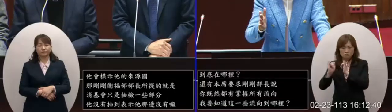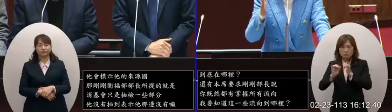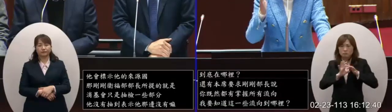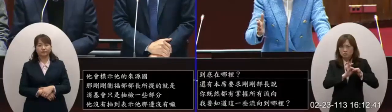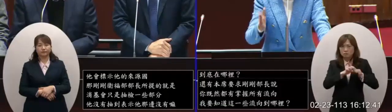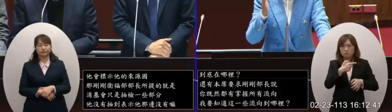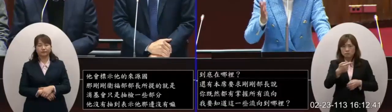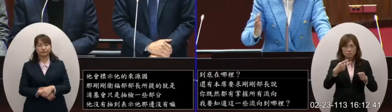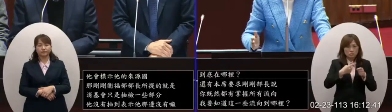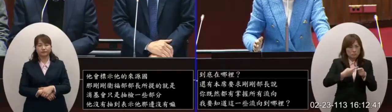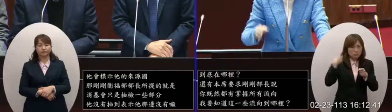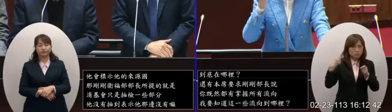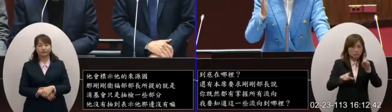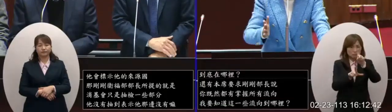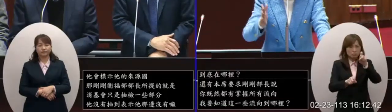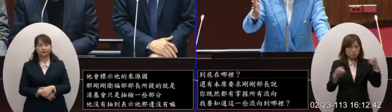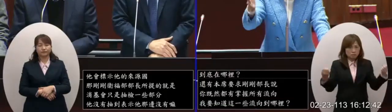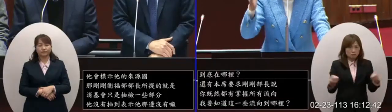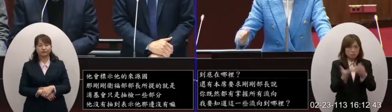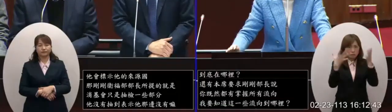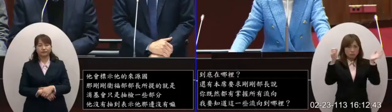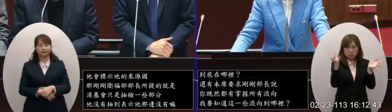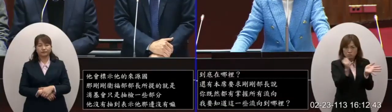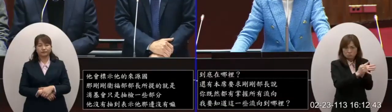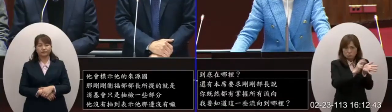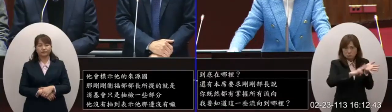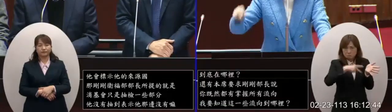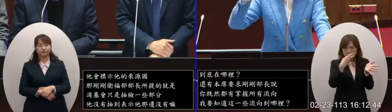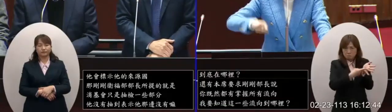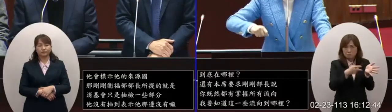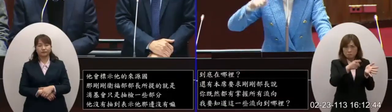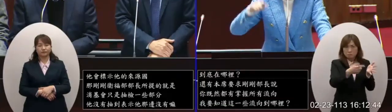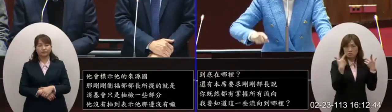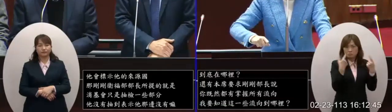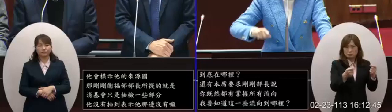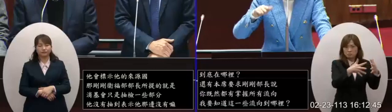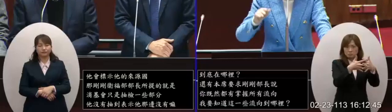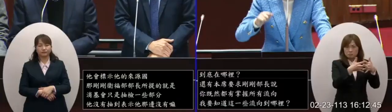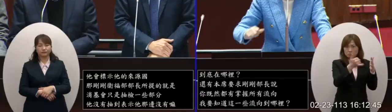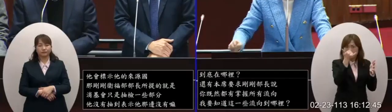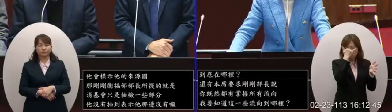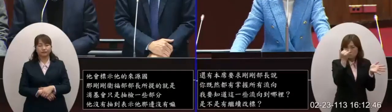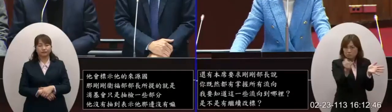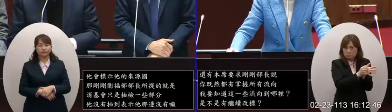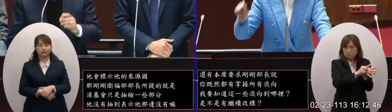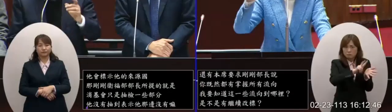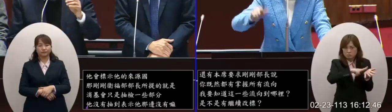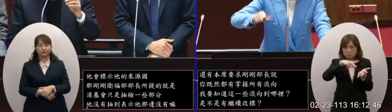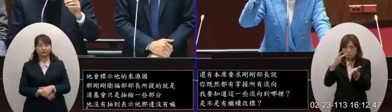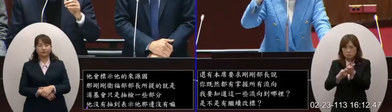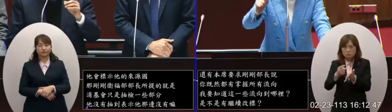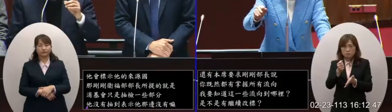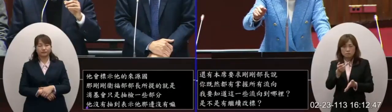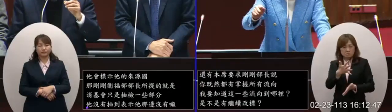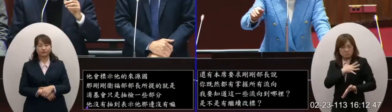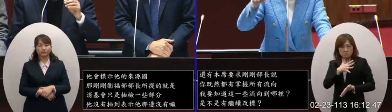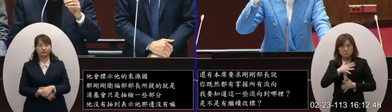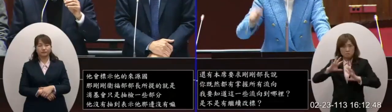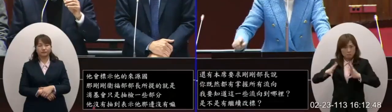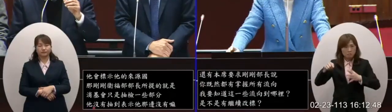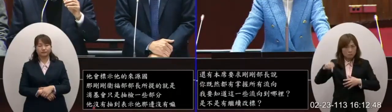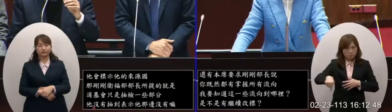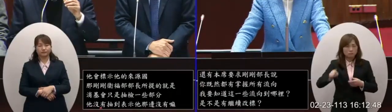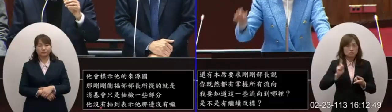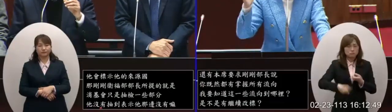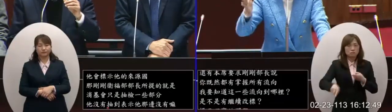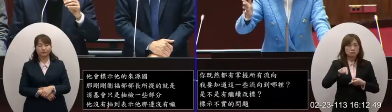才爆发有严重的改标，把美猪都改成加拿大。那今年到底情况是不是还是一样？还是在你们的稽查之后